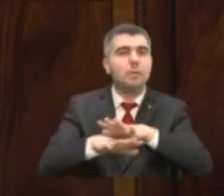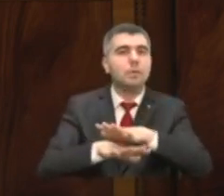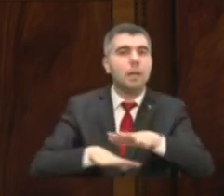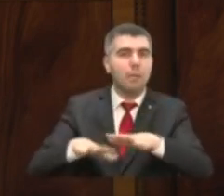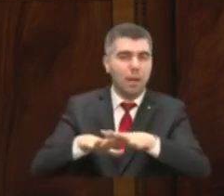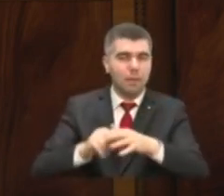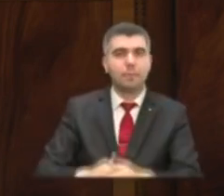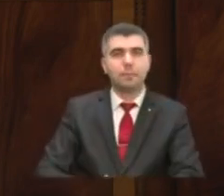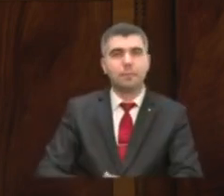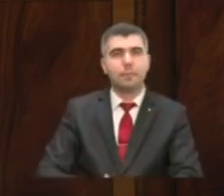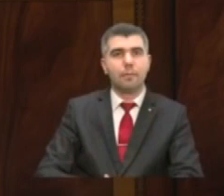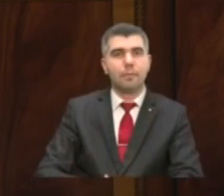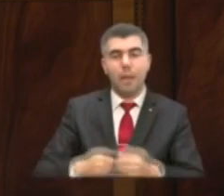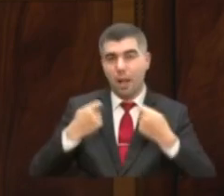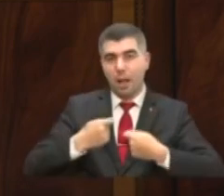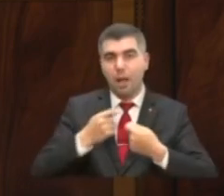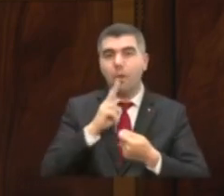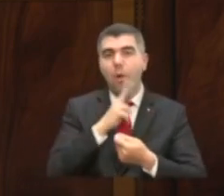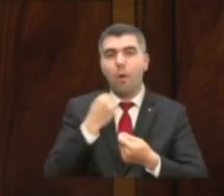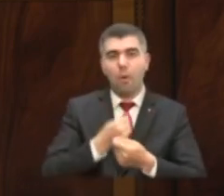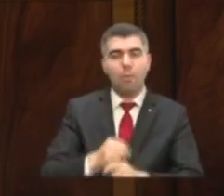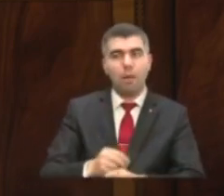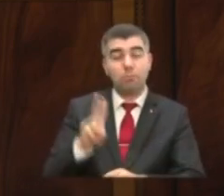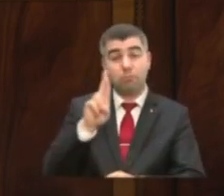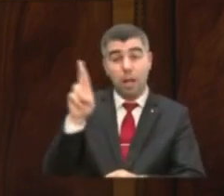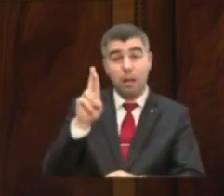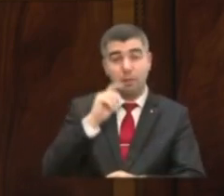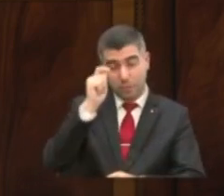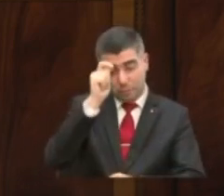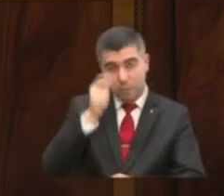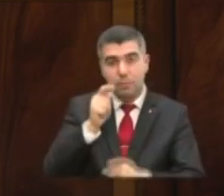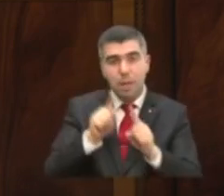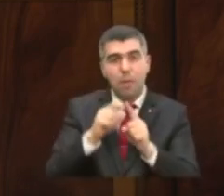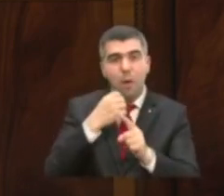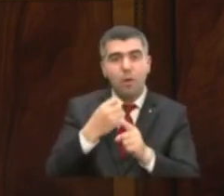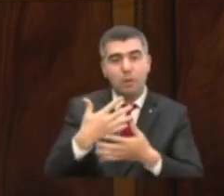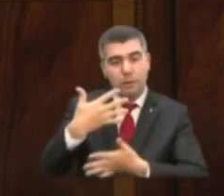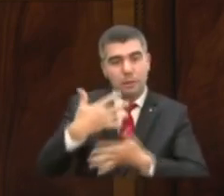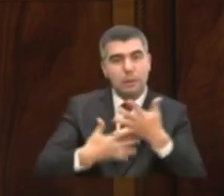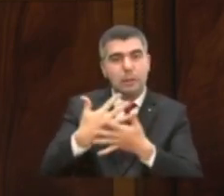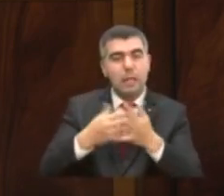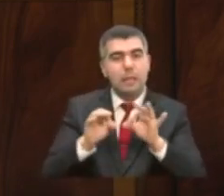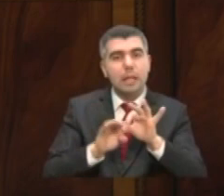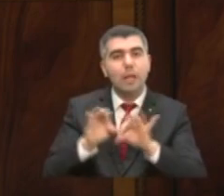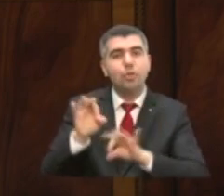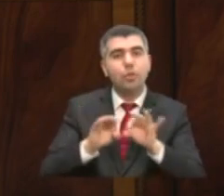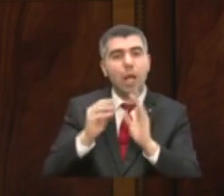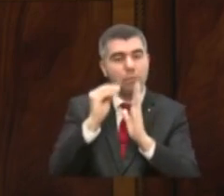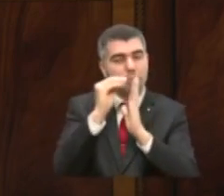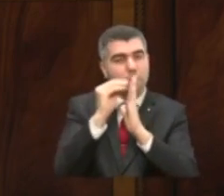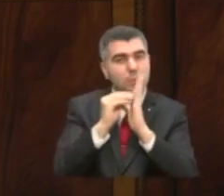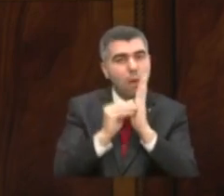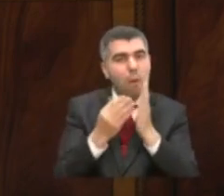السيد رئيس الحكومة، لقد أكد جلالة الملك على ضرورة إرساء استراتيجية مندمجة للشباب، والقناعة حاصلة اليوم